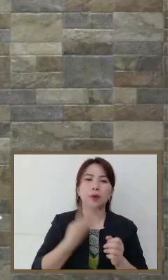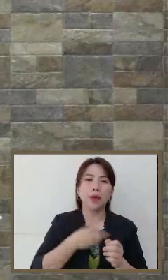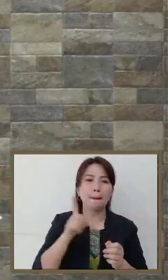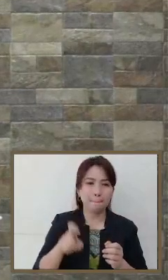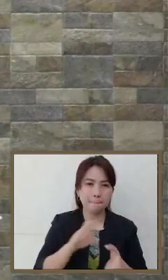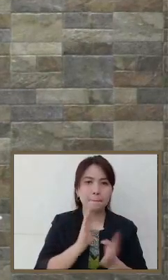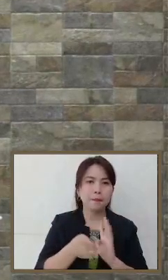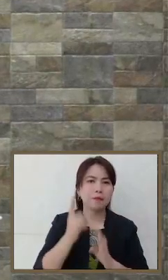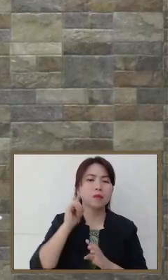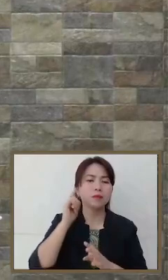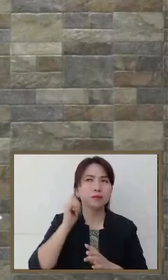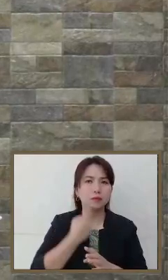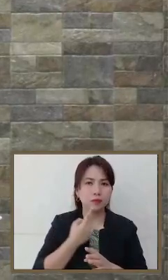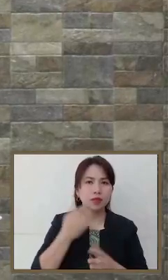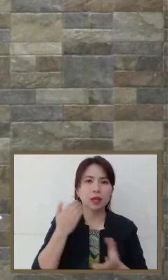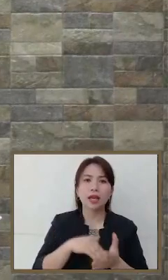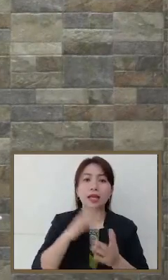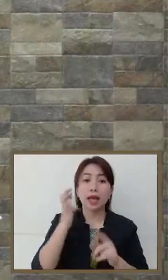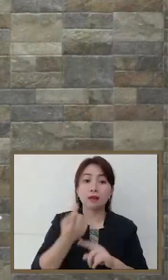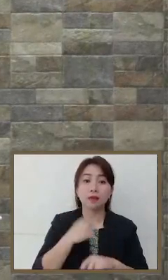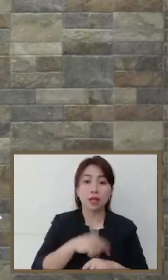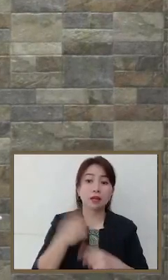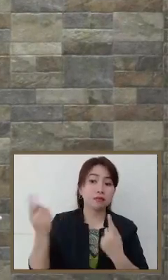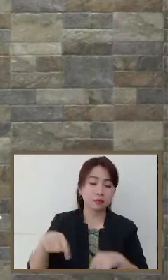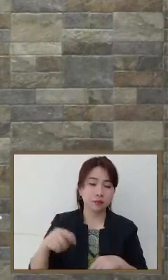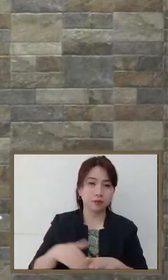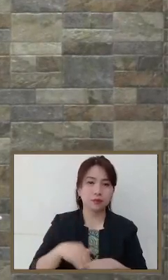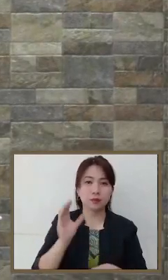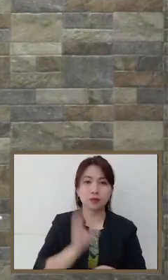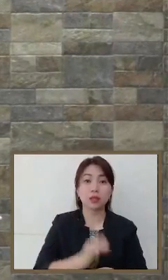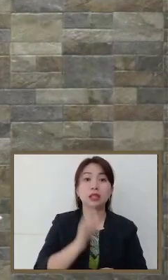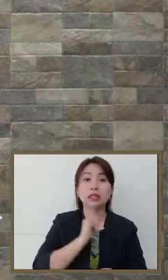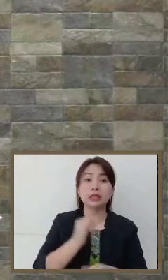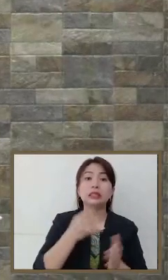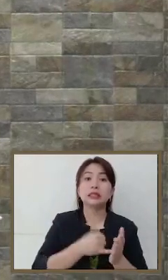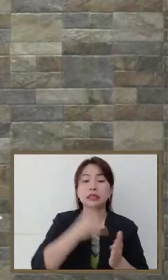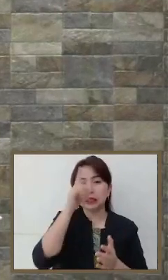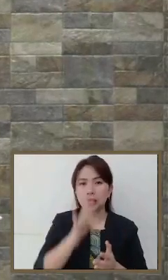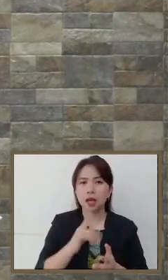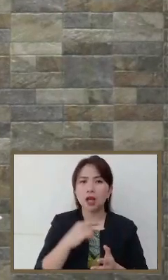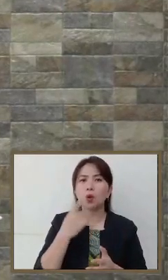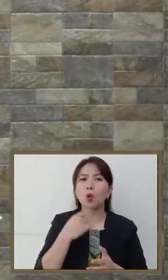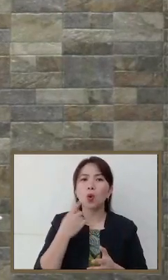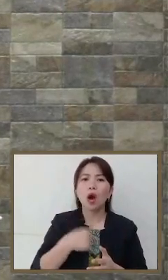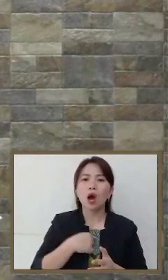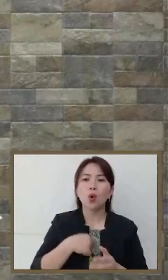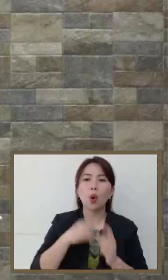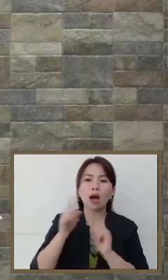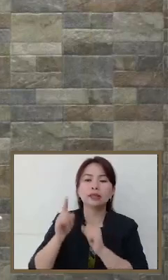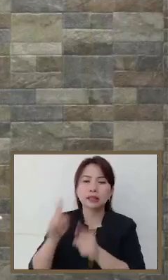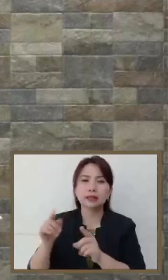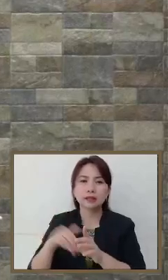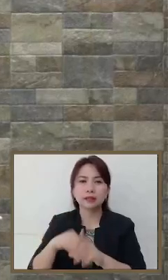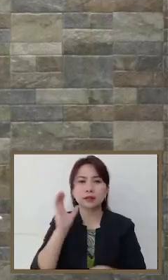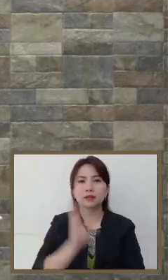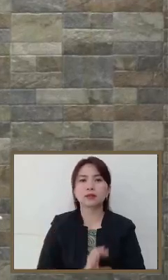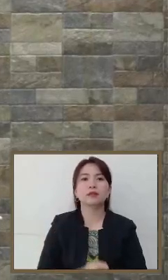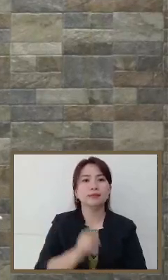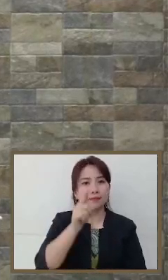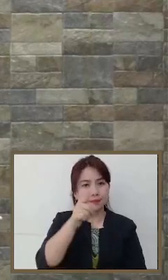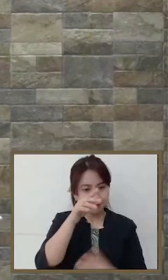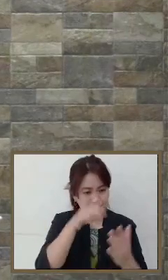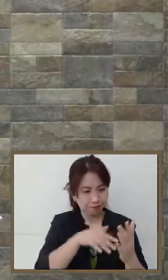Pupunta tayo sa church i-check natin ating sarili ang Diyos kay ang pinupuntahan ko sa church Ayon mga estudyante tapos na yung oral